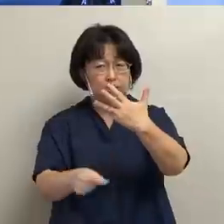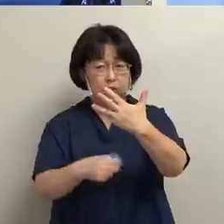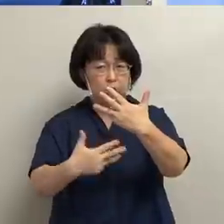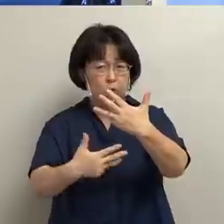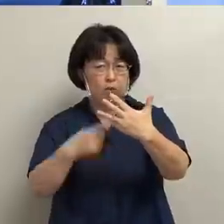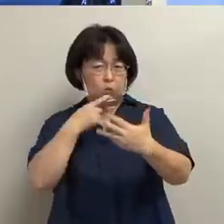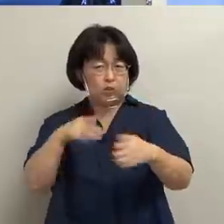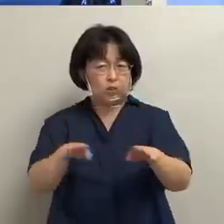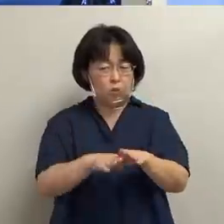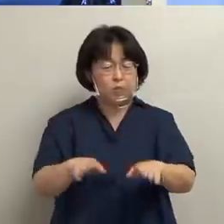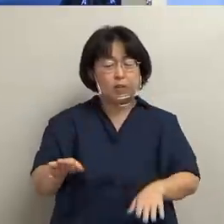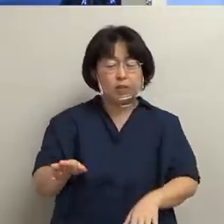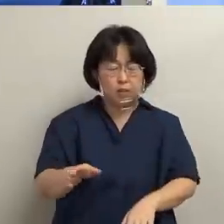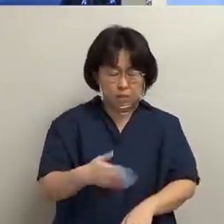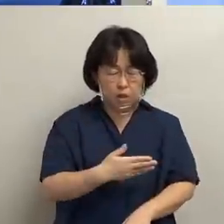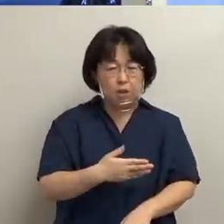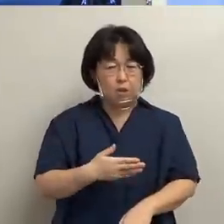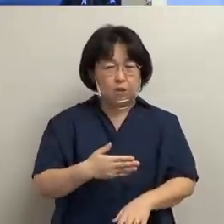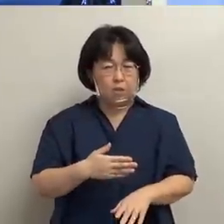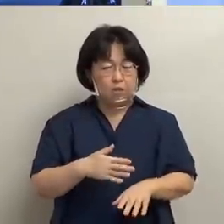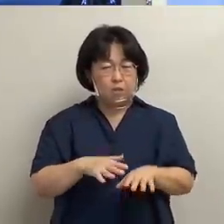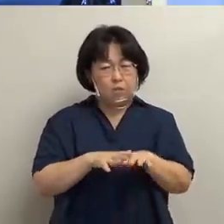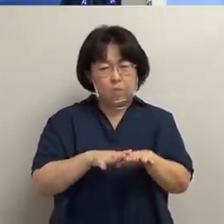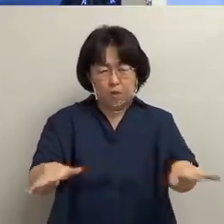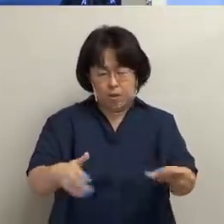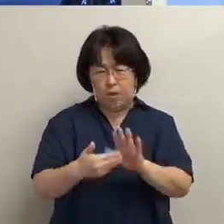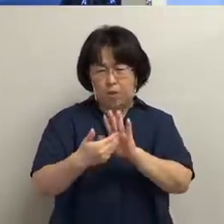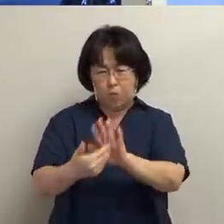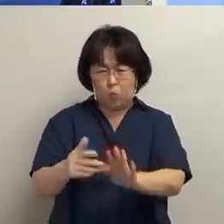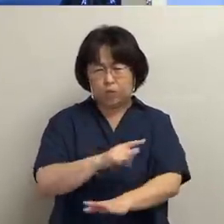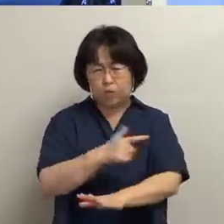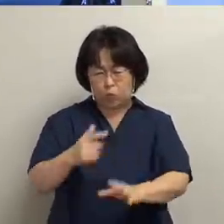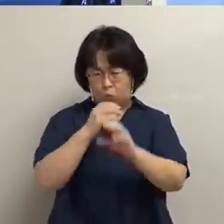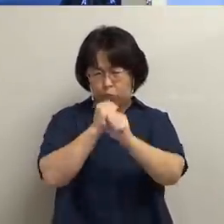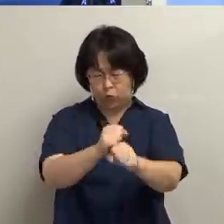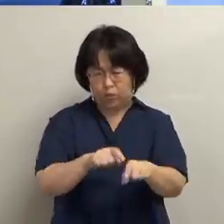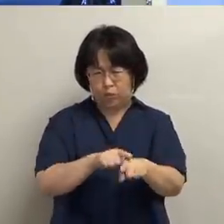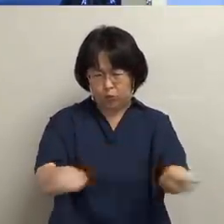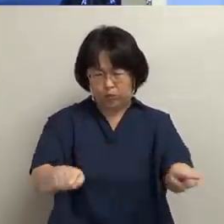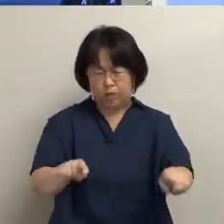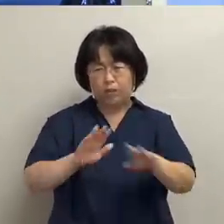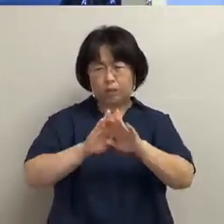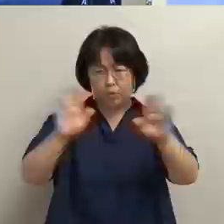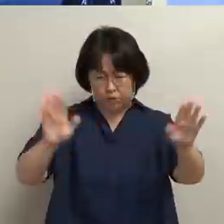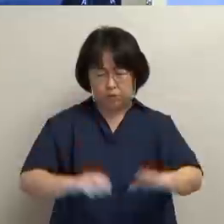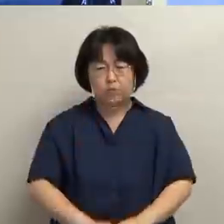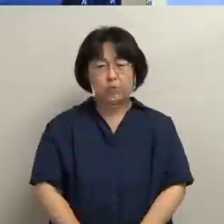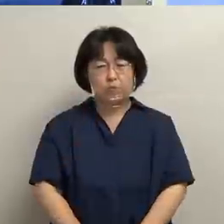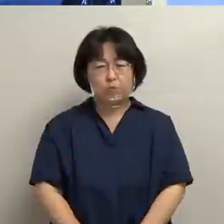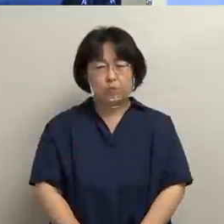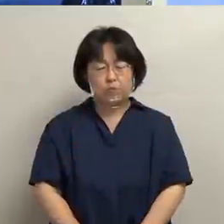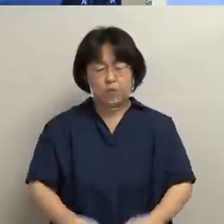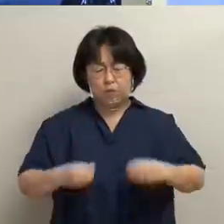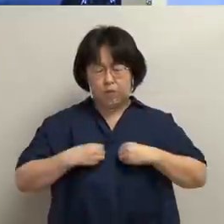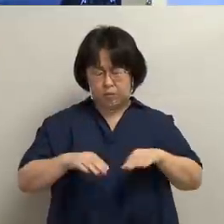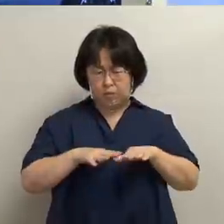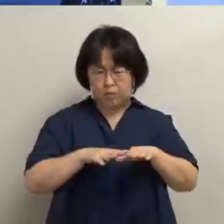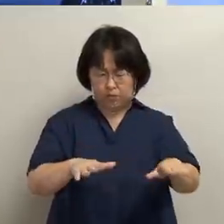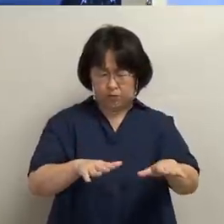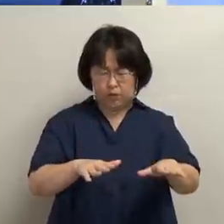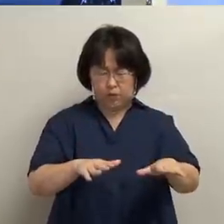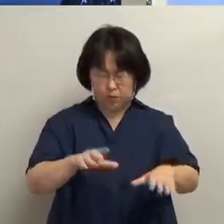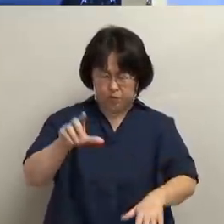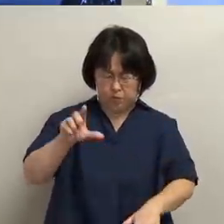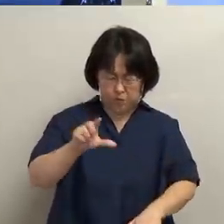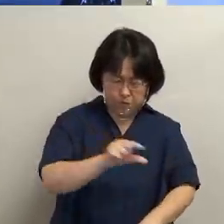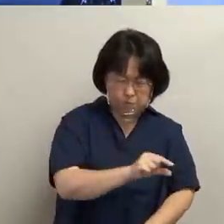ねまえん棒子と充填措置の適用も開始されます県として感染拡大をしっかり抑え込むとともに度重なる